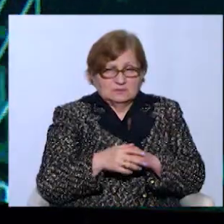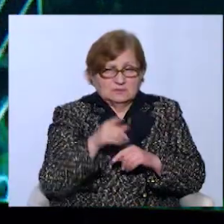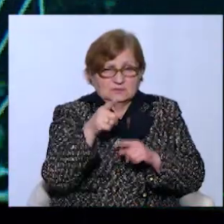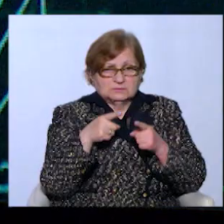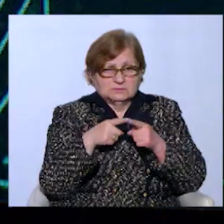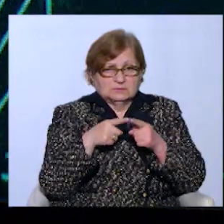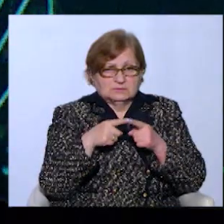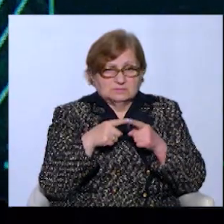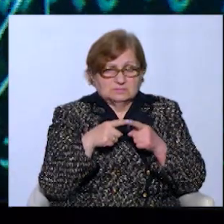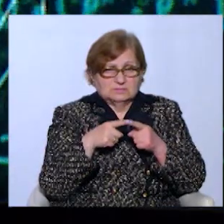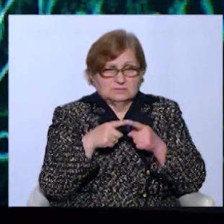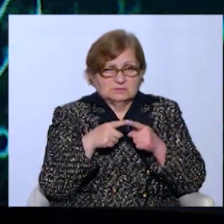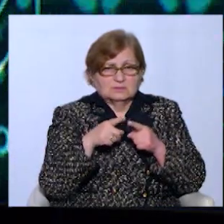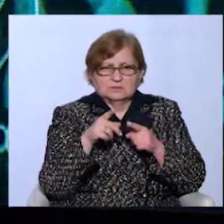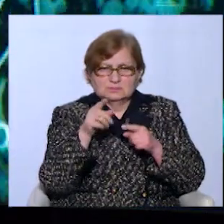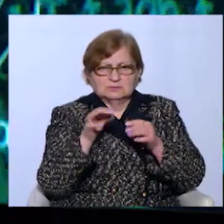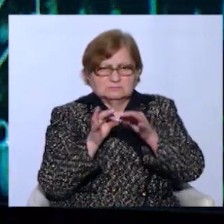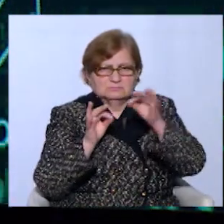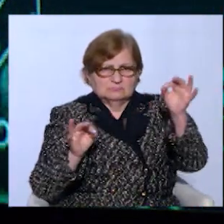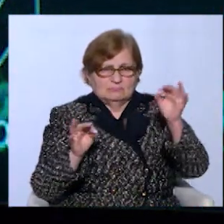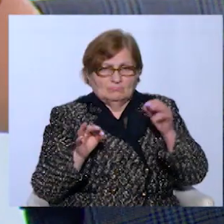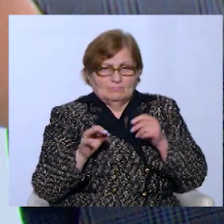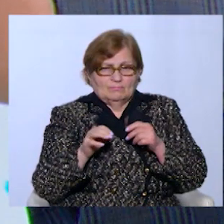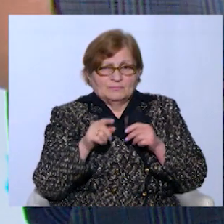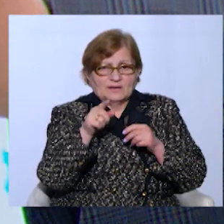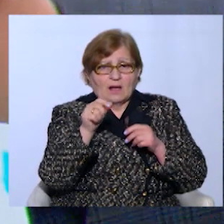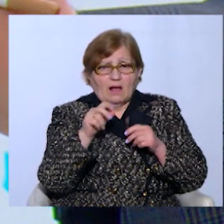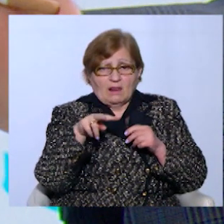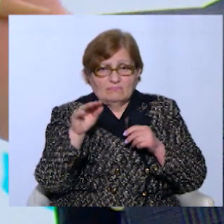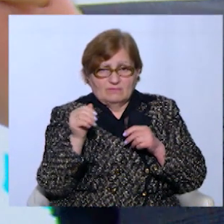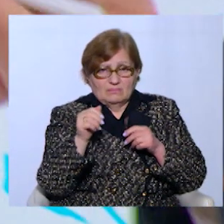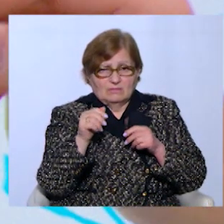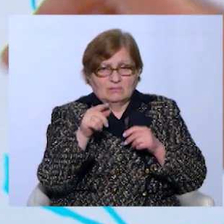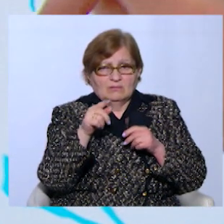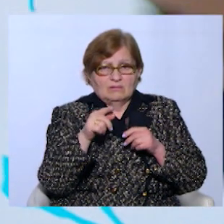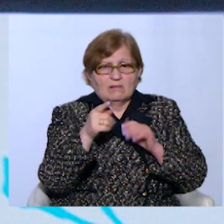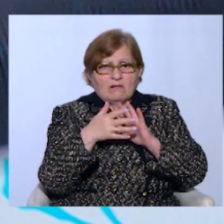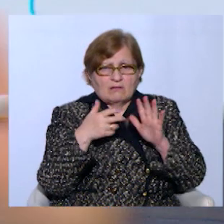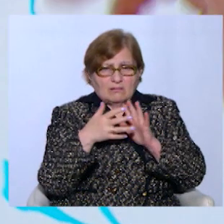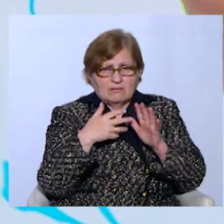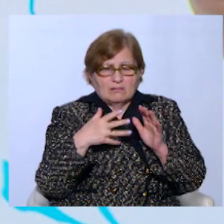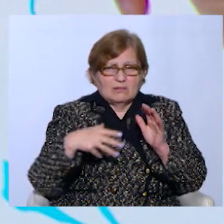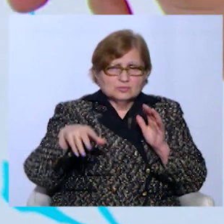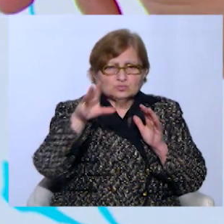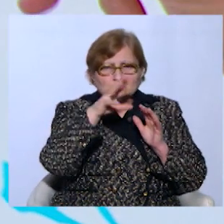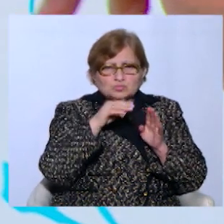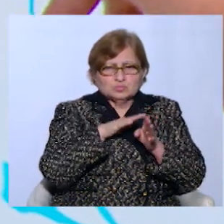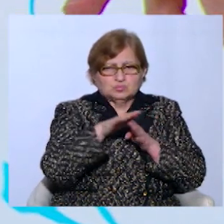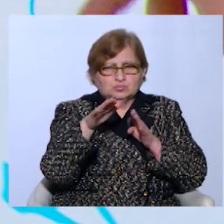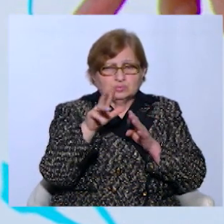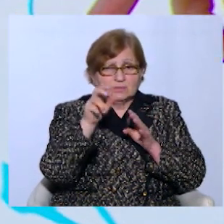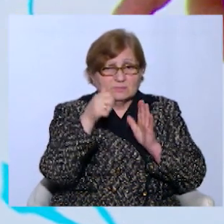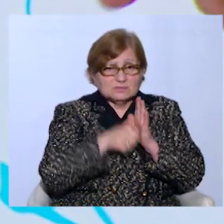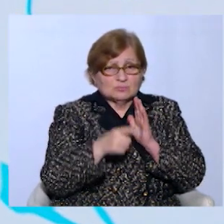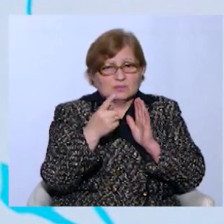კუთხე, მოდით ასევე სიმეტრიული. ეს კუთხე თუ არის ალფა, ესე იგი აქ ალფა გრადუსი აკლია სრულ კუთხემდე, რომელიც არის